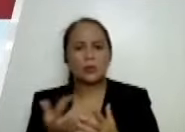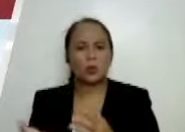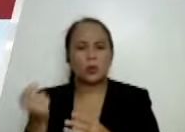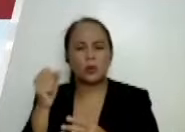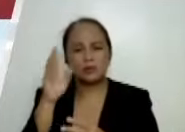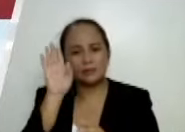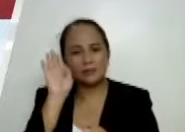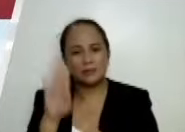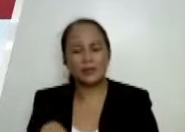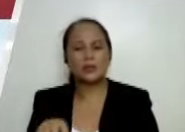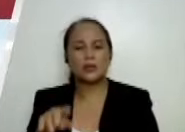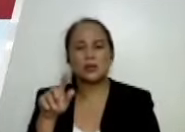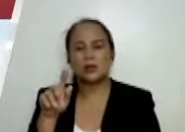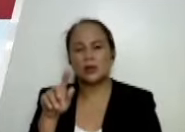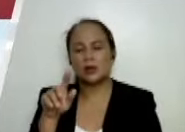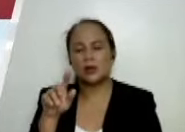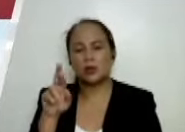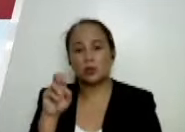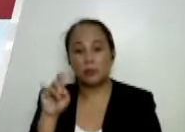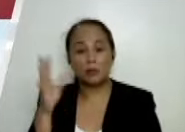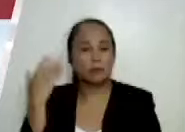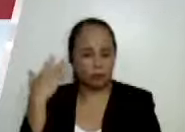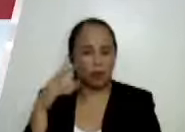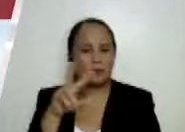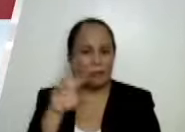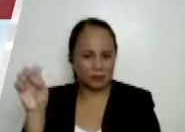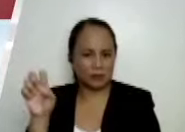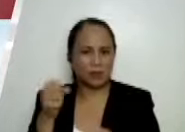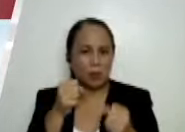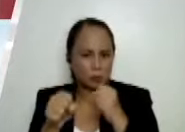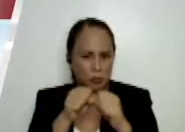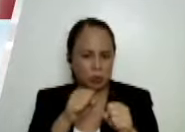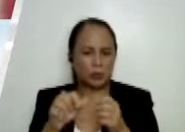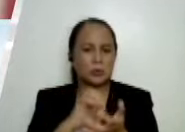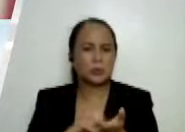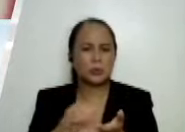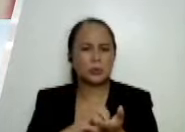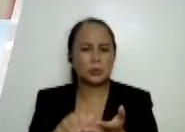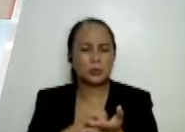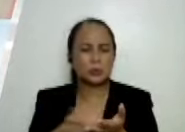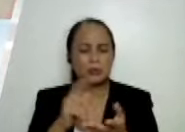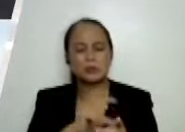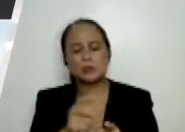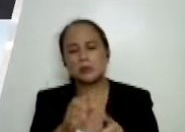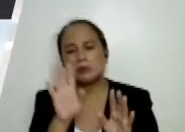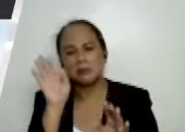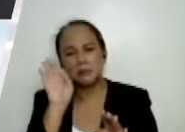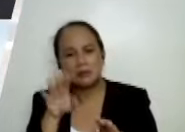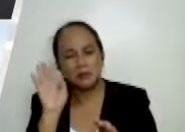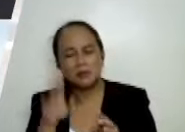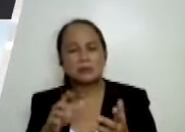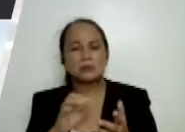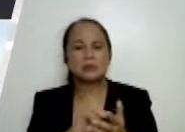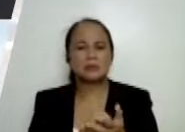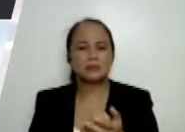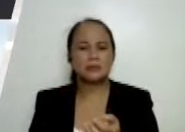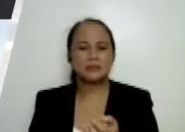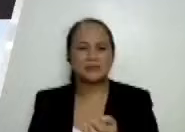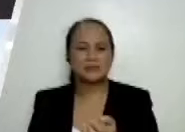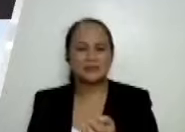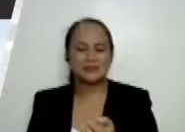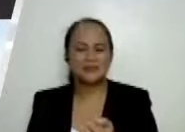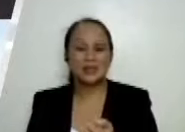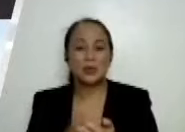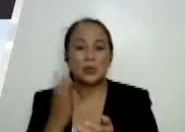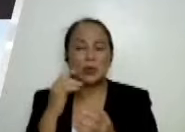na isa ring dating boksingero at nagsanay sa kanilang magkakapatid. Yung sa brother ko po. Kasi pangarap niya